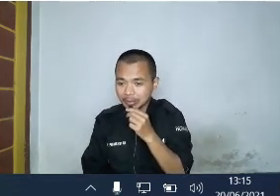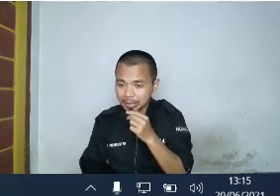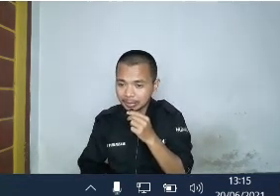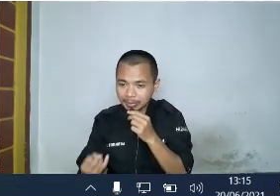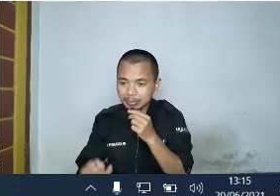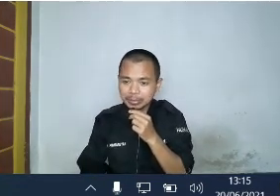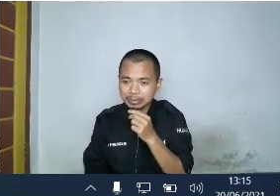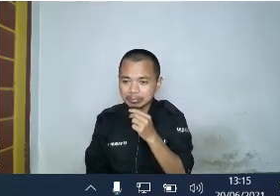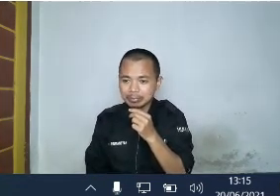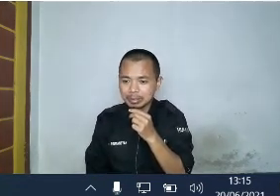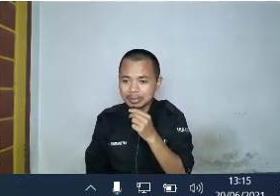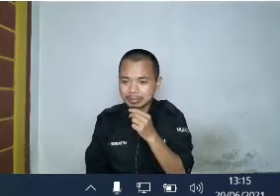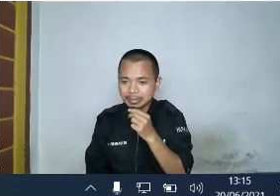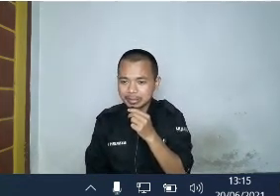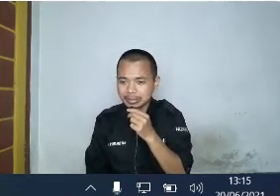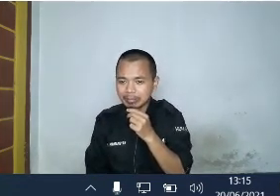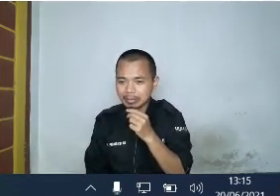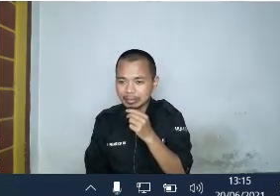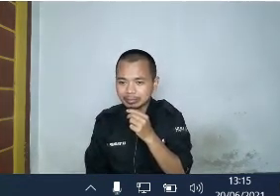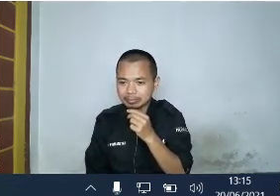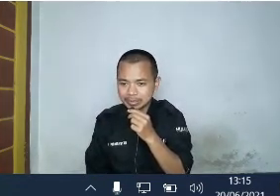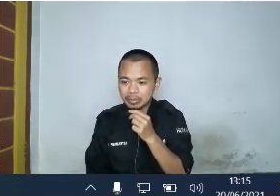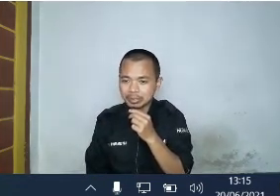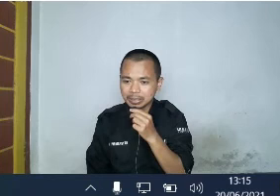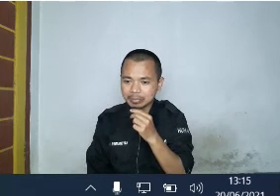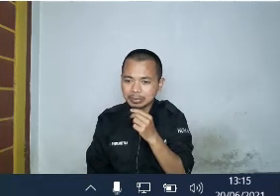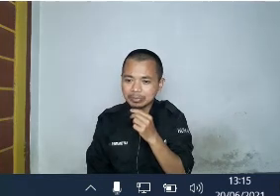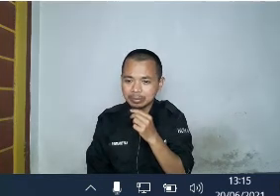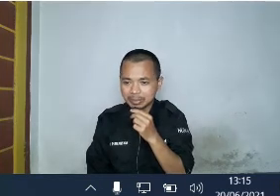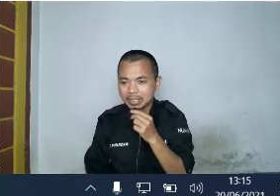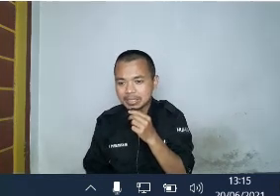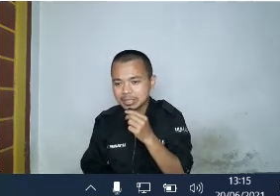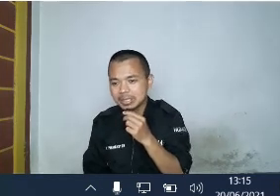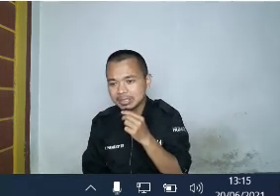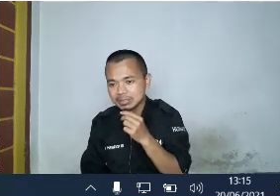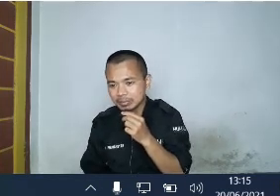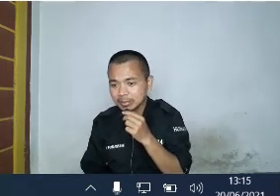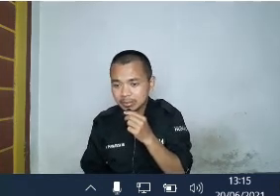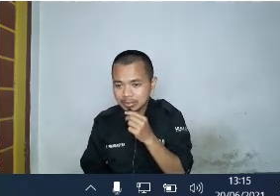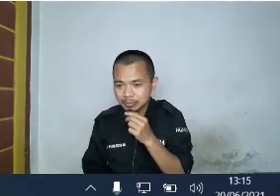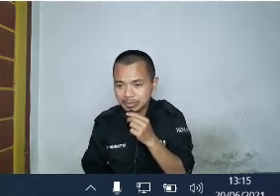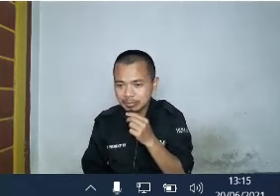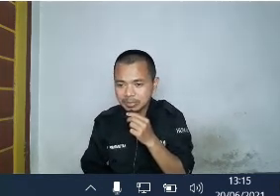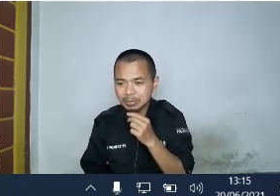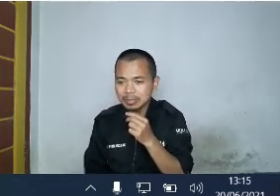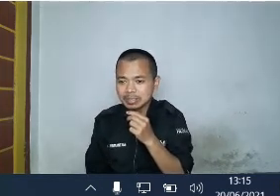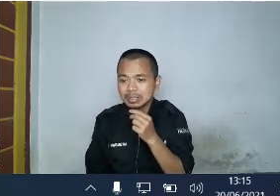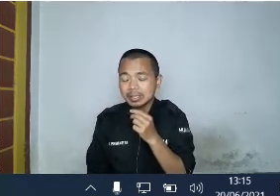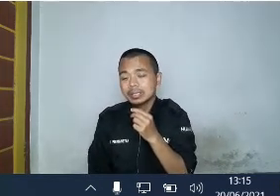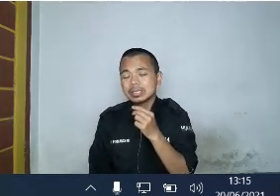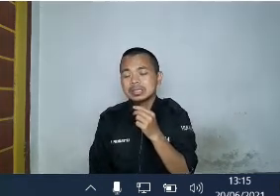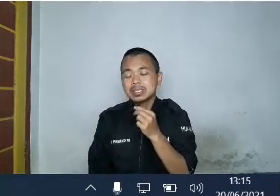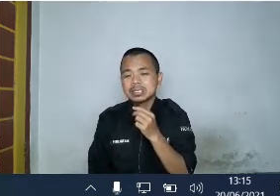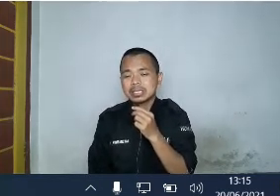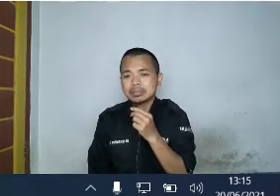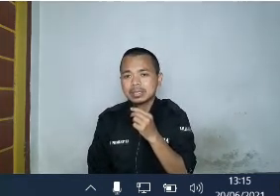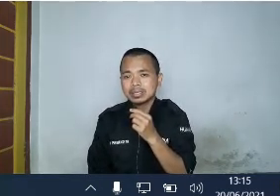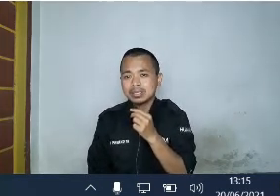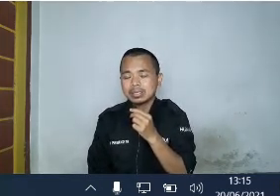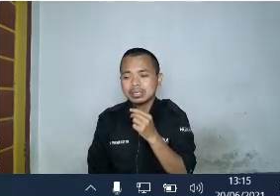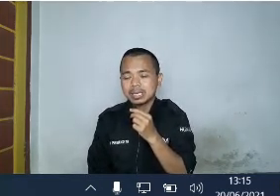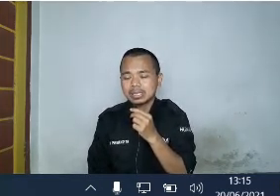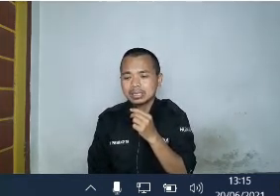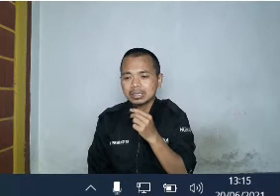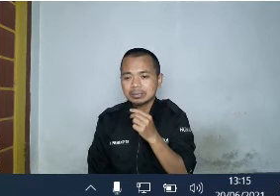kemudian hari Minggu ditabrak apa namanya ditambah besoknya hari minggu kemudian hari Senin so 10-11-12 jadi tidak